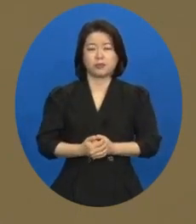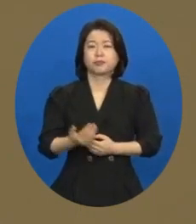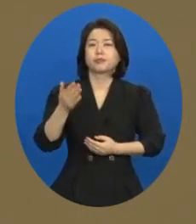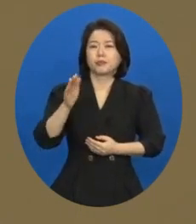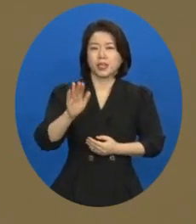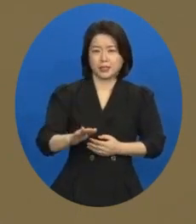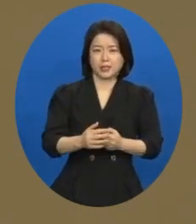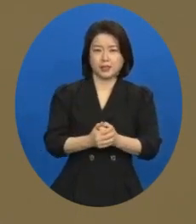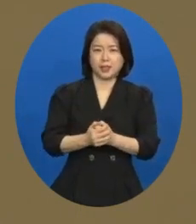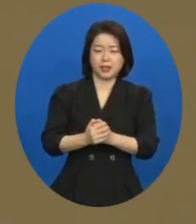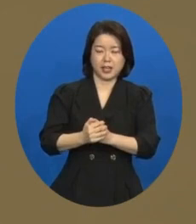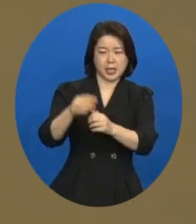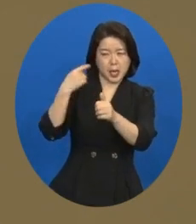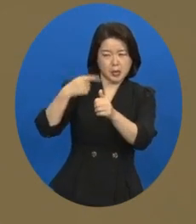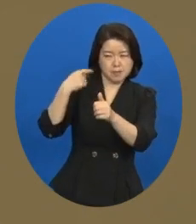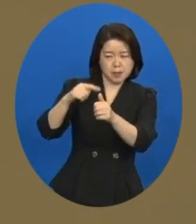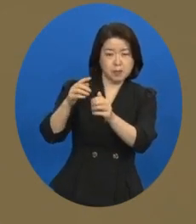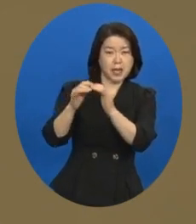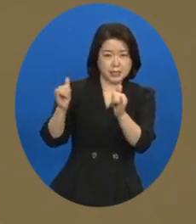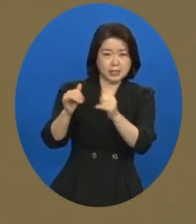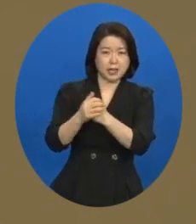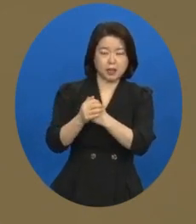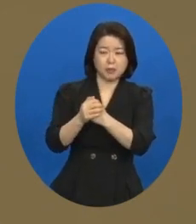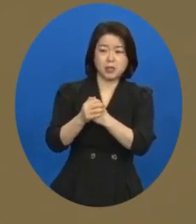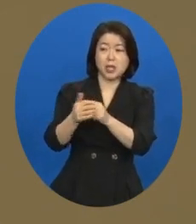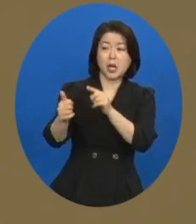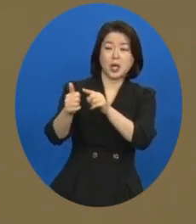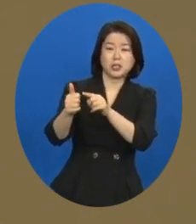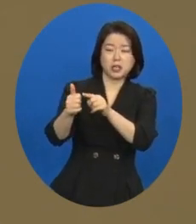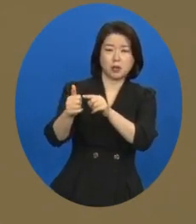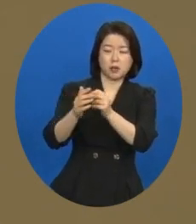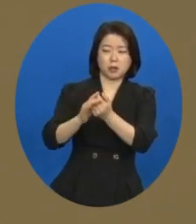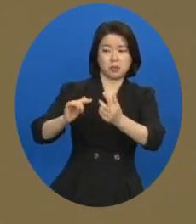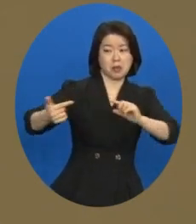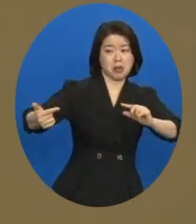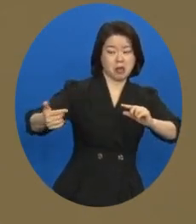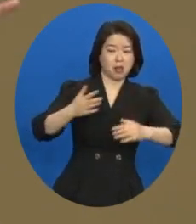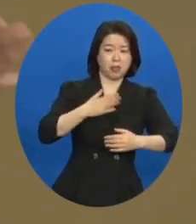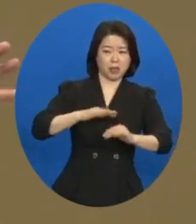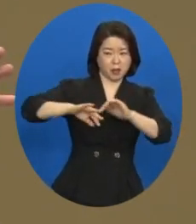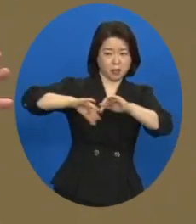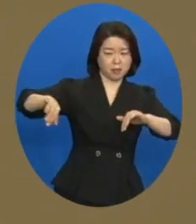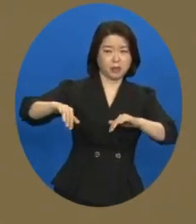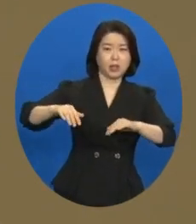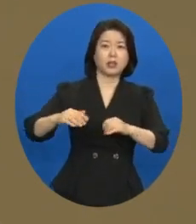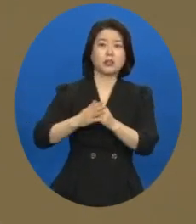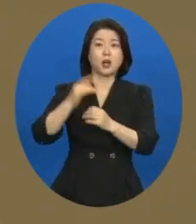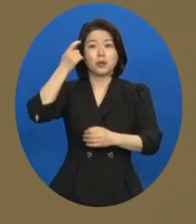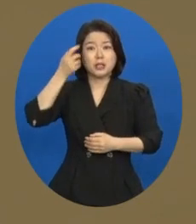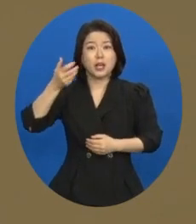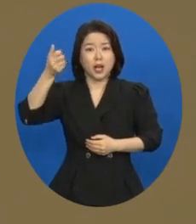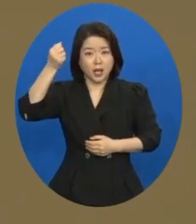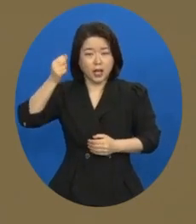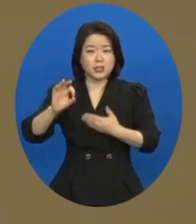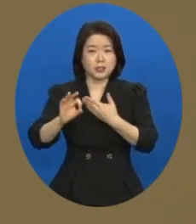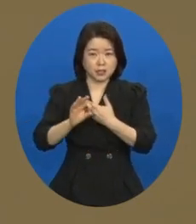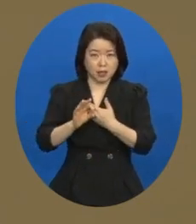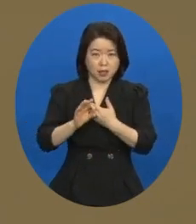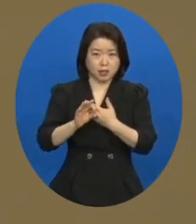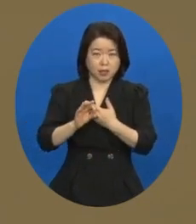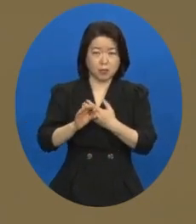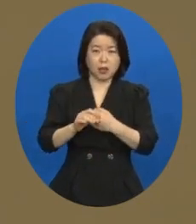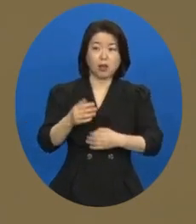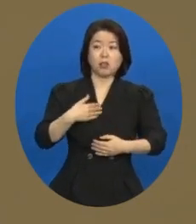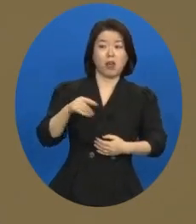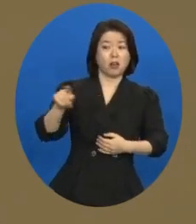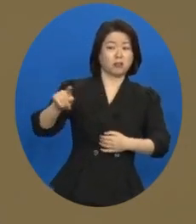그런데 비판하는 사람이 비판하는 대상과 전혀 자기는 다르다고 생각하는 사람이 있습니다.